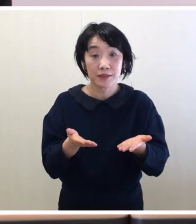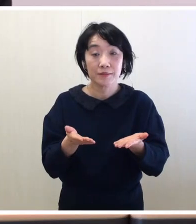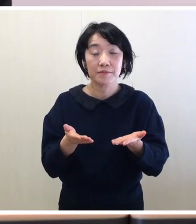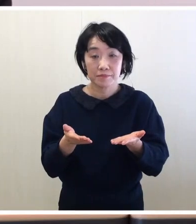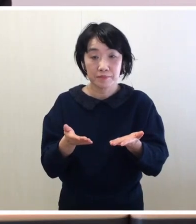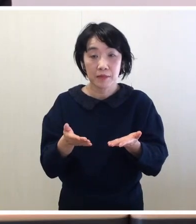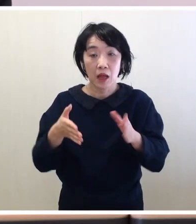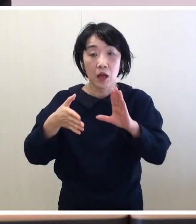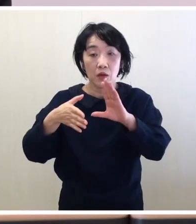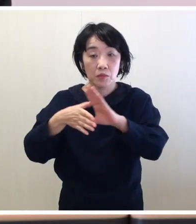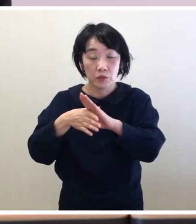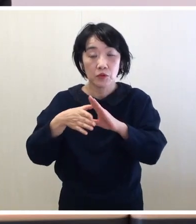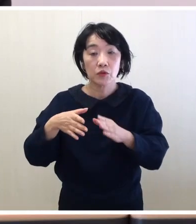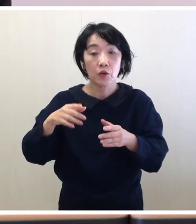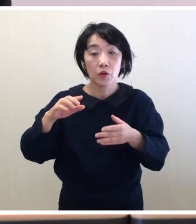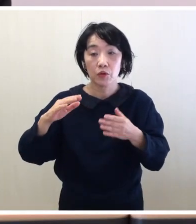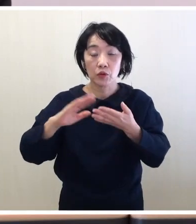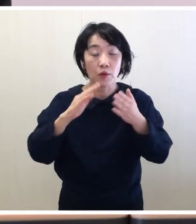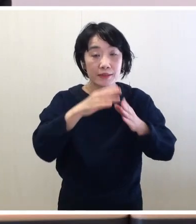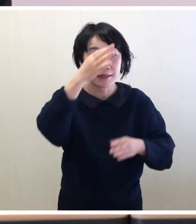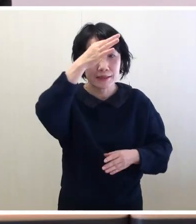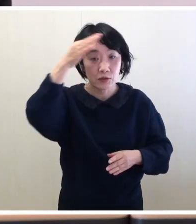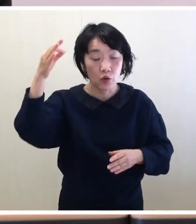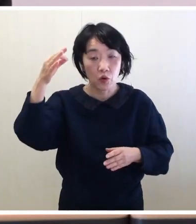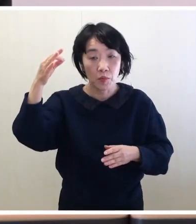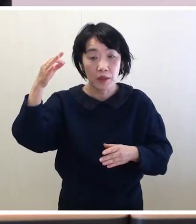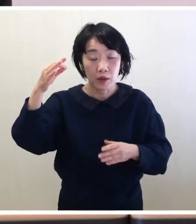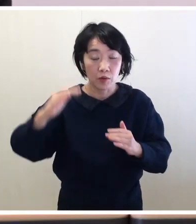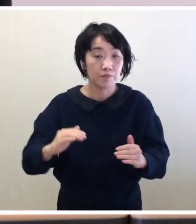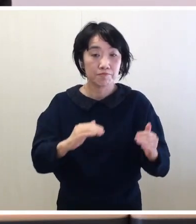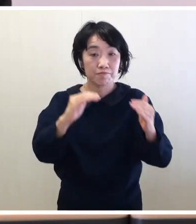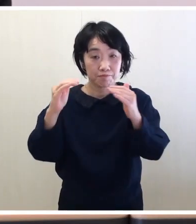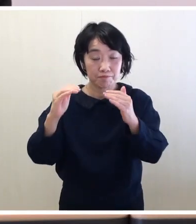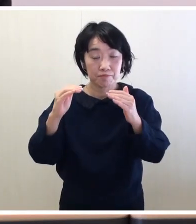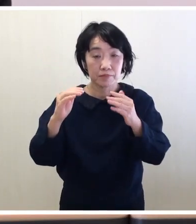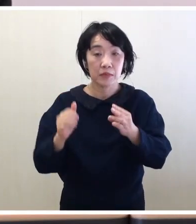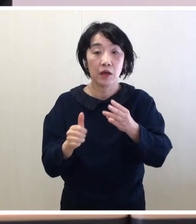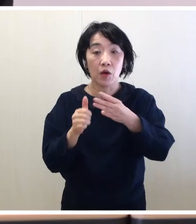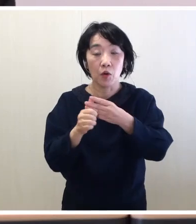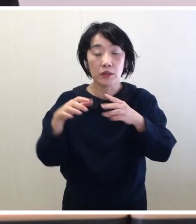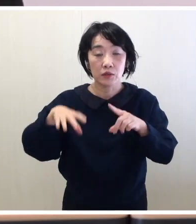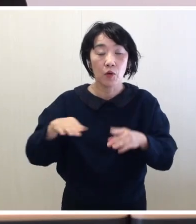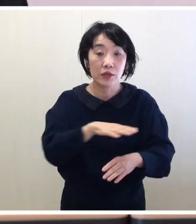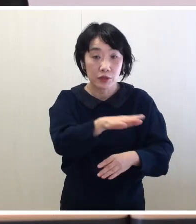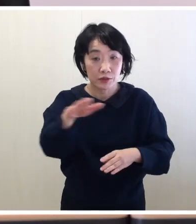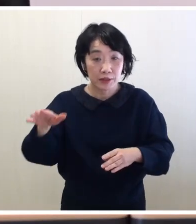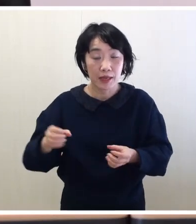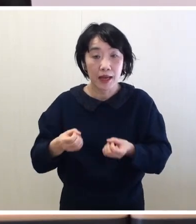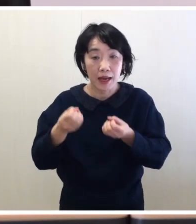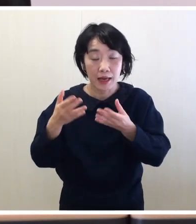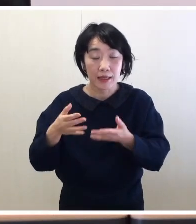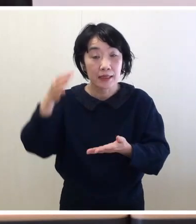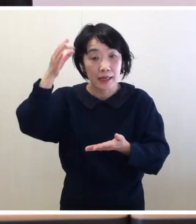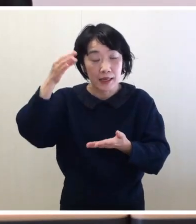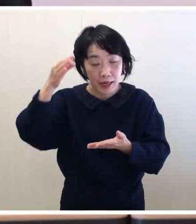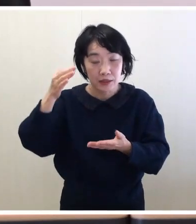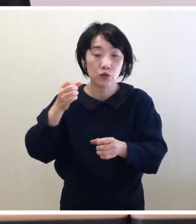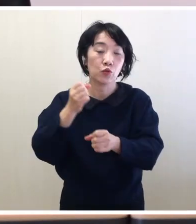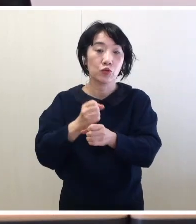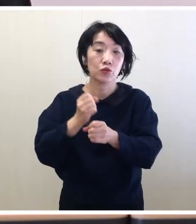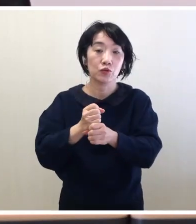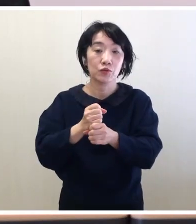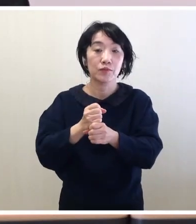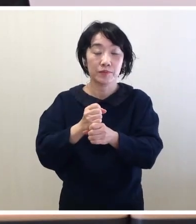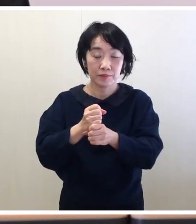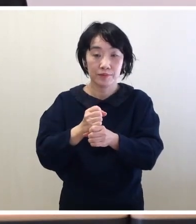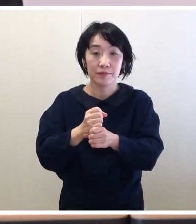の誘致が文教都市神戸にとりましての地位を高め、王子公園周辺エリアの新たな価